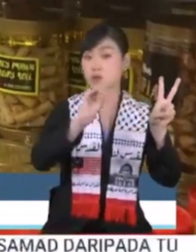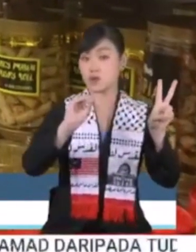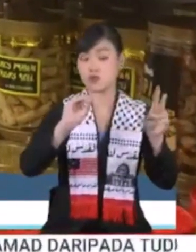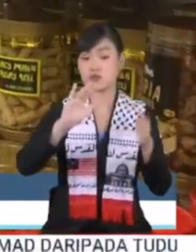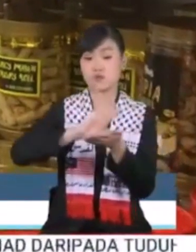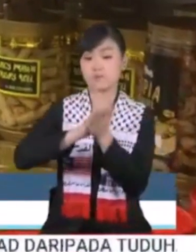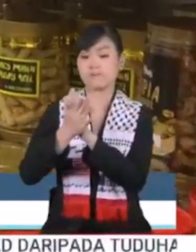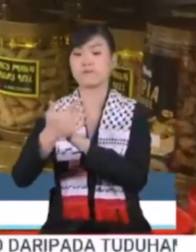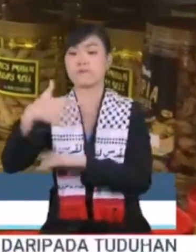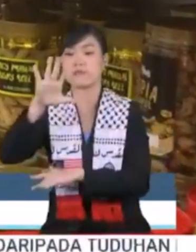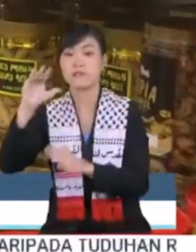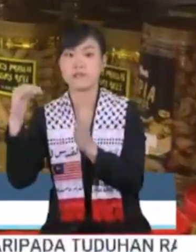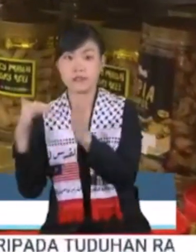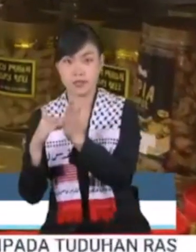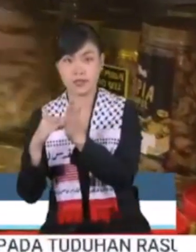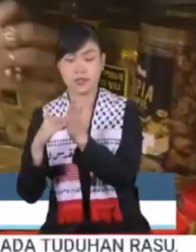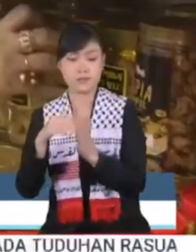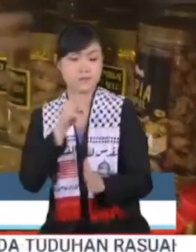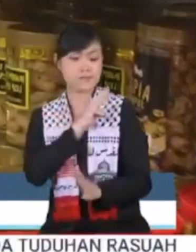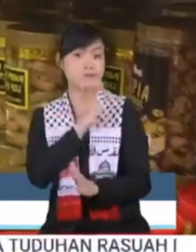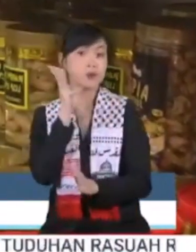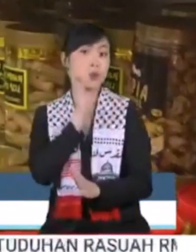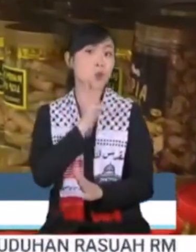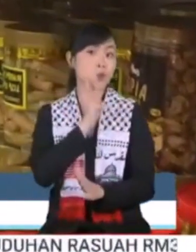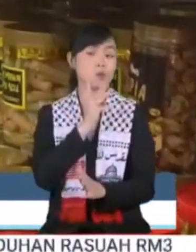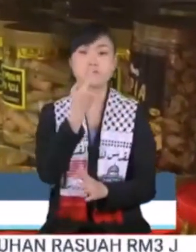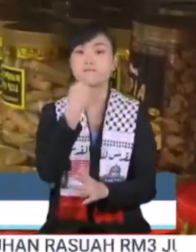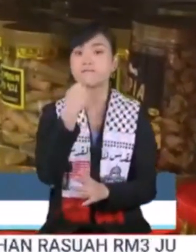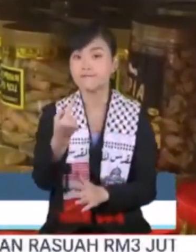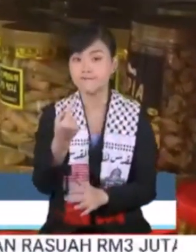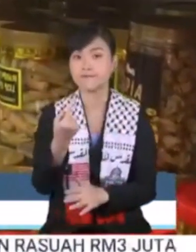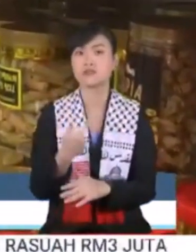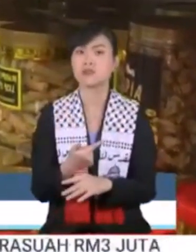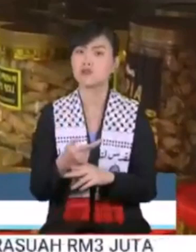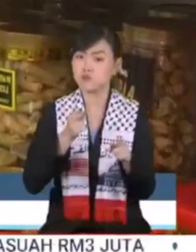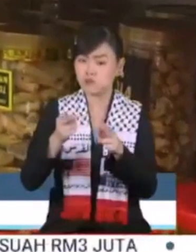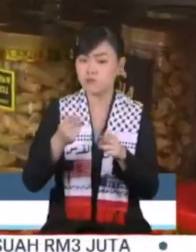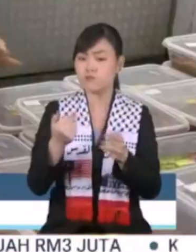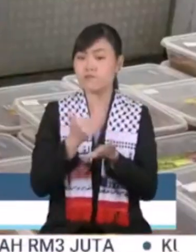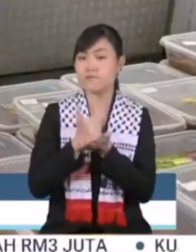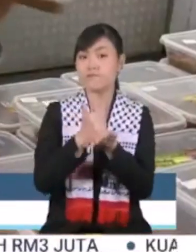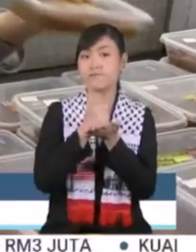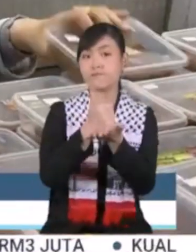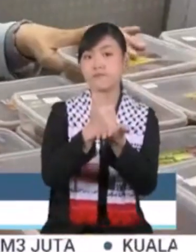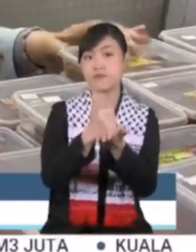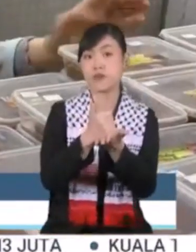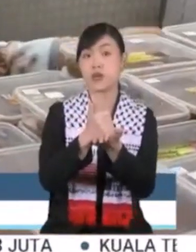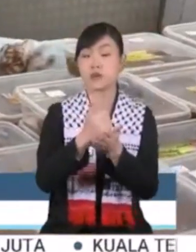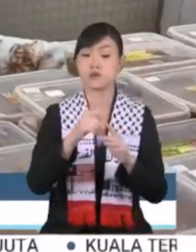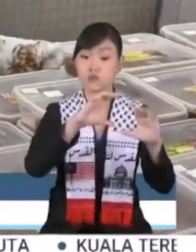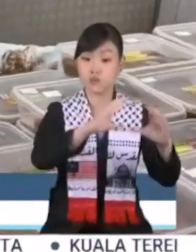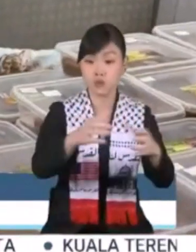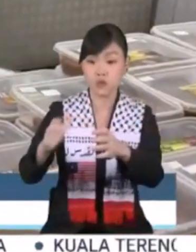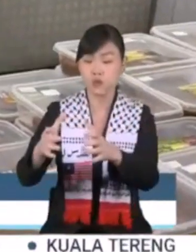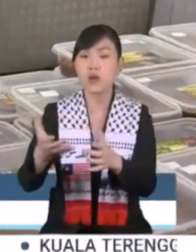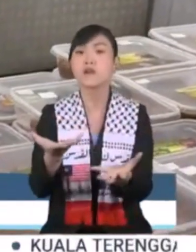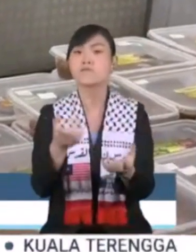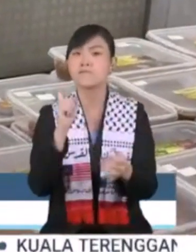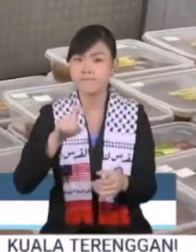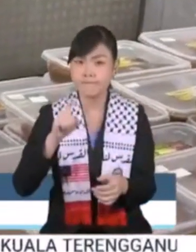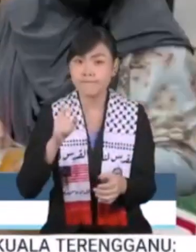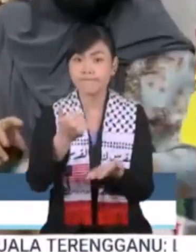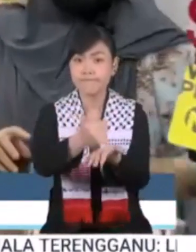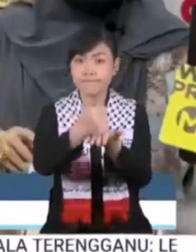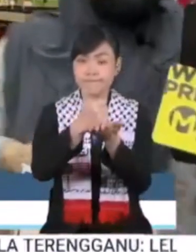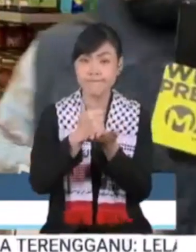Pembangunan Wanita, Keluarga dan Masyarakat Datuk Sri Nancy Shukri berkata ia merupakan usaha untuk membantu golongan memerlukan memperoleh